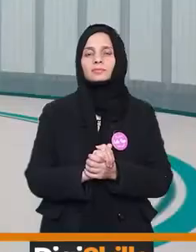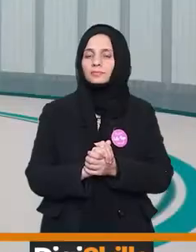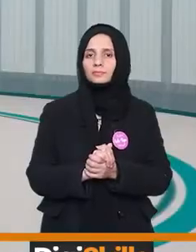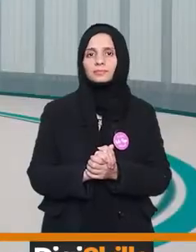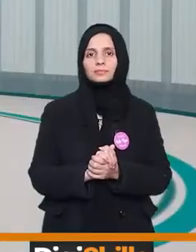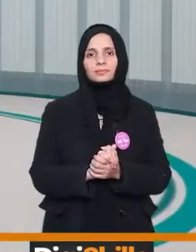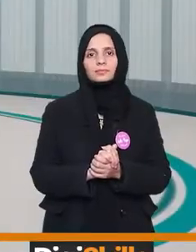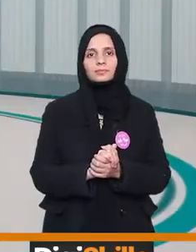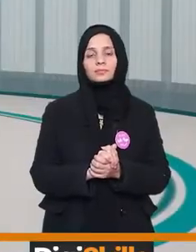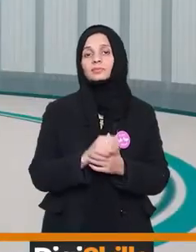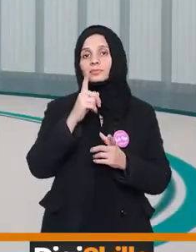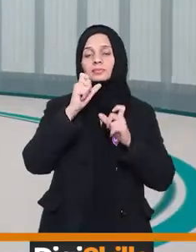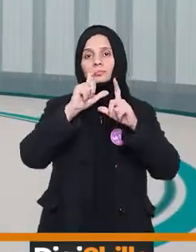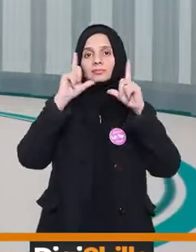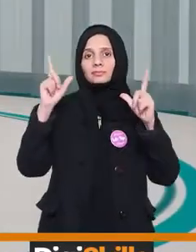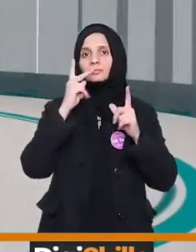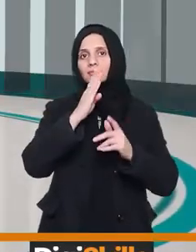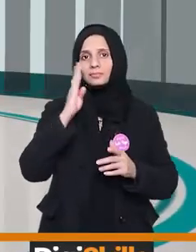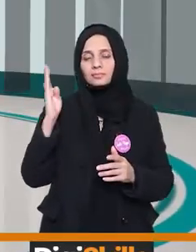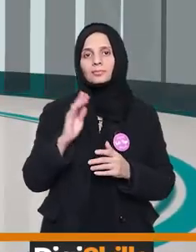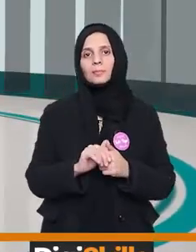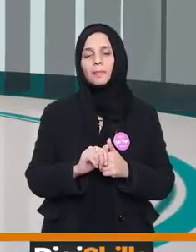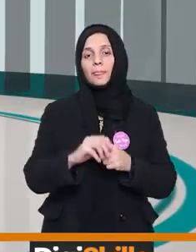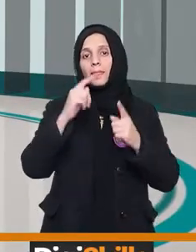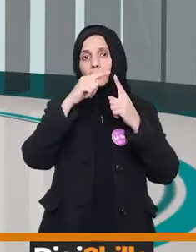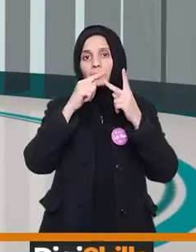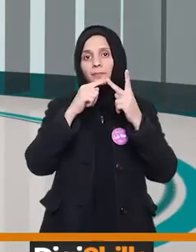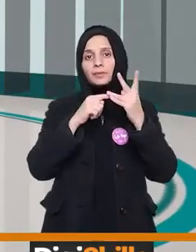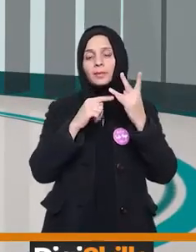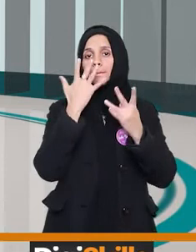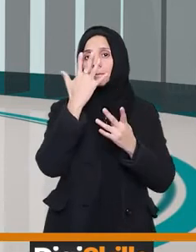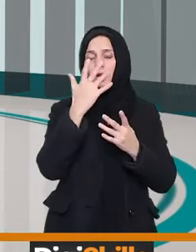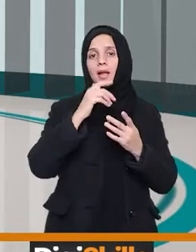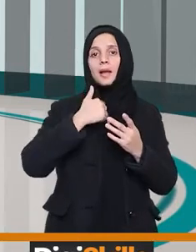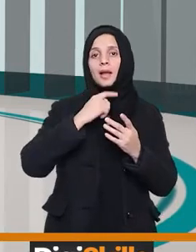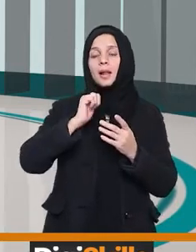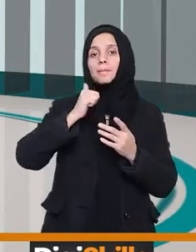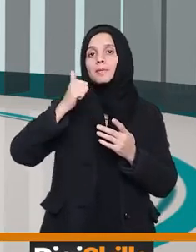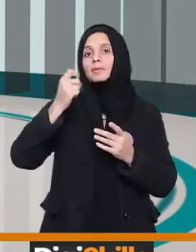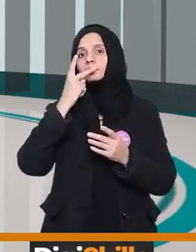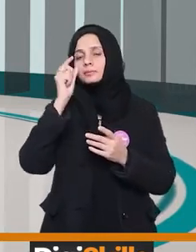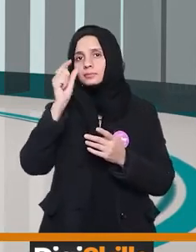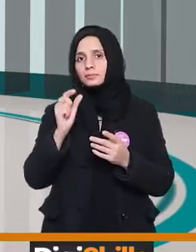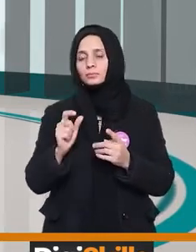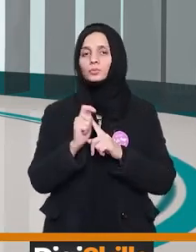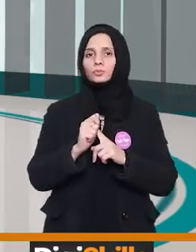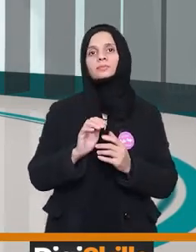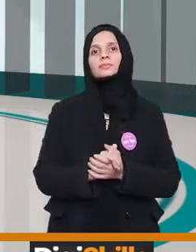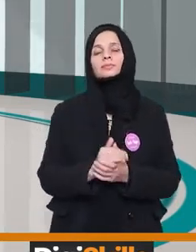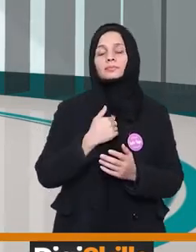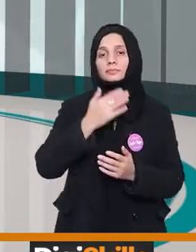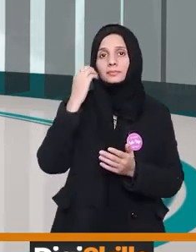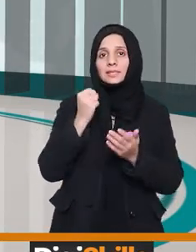سکتے۔ اسکرین پہ آپ دیکھ رہے ہیں 5 کی فیکٹرز فار سکسیس، اور یہ میں نے